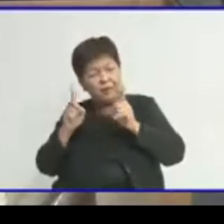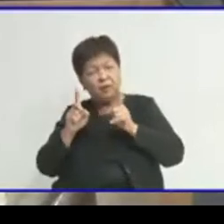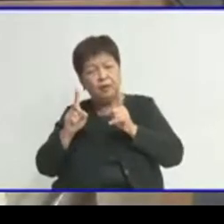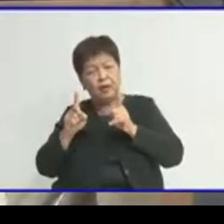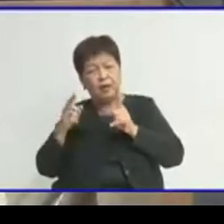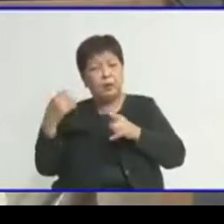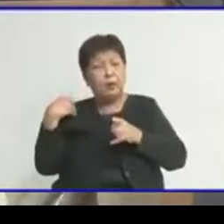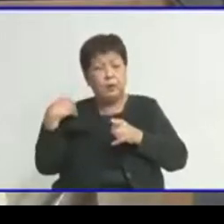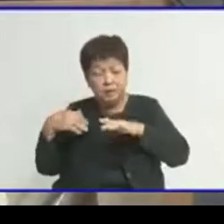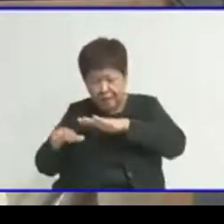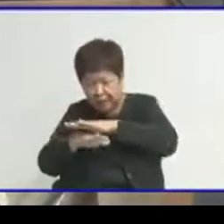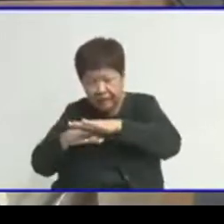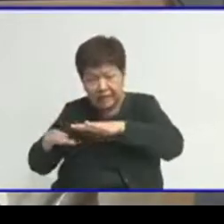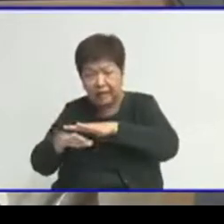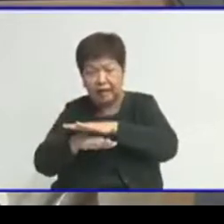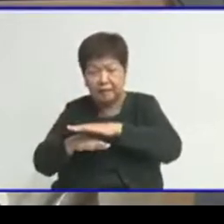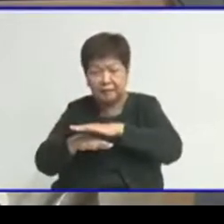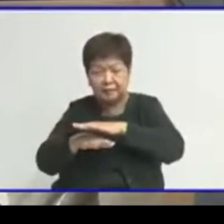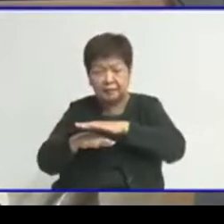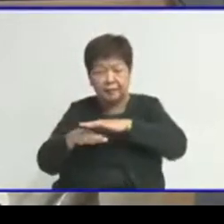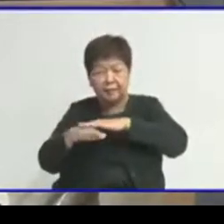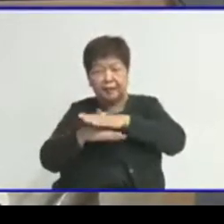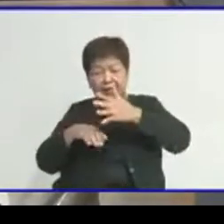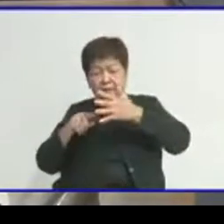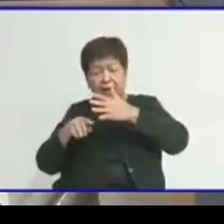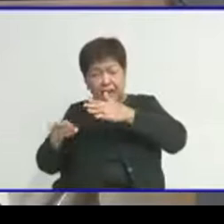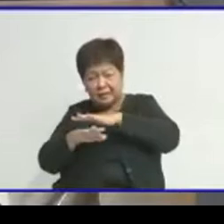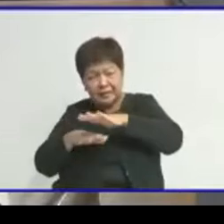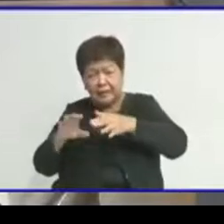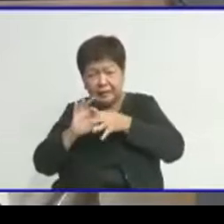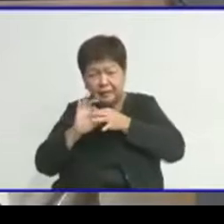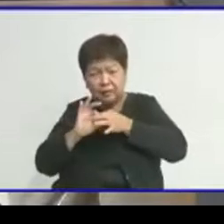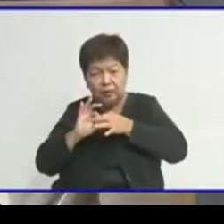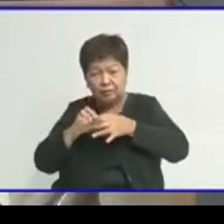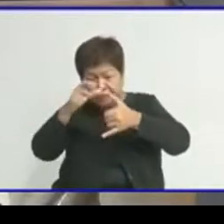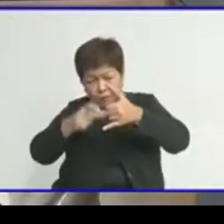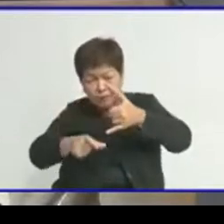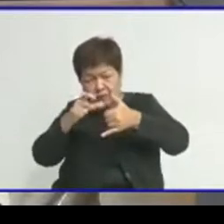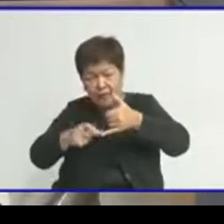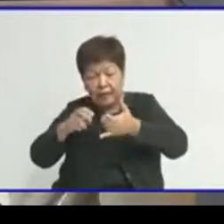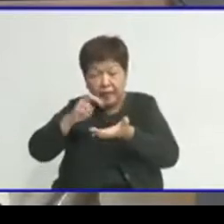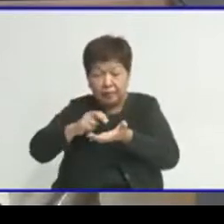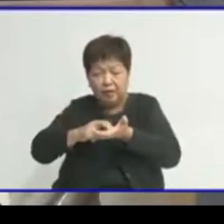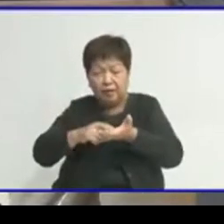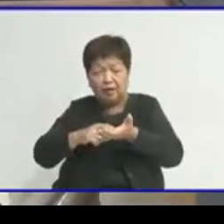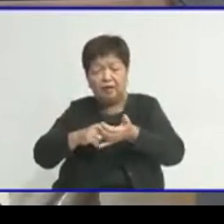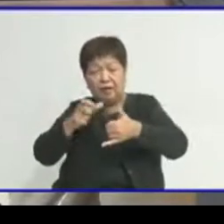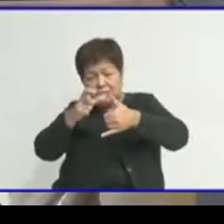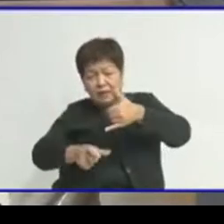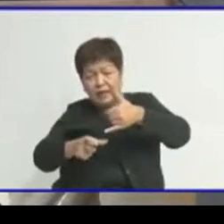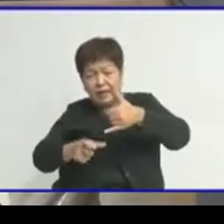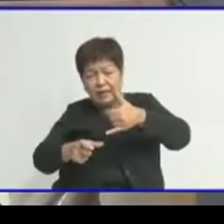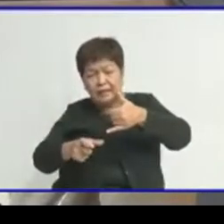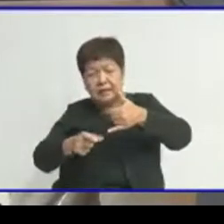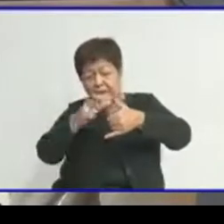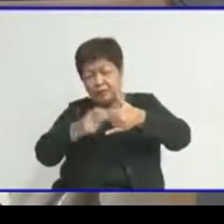should be able to apply despite your case is closed ได้ในตอนยื่นคำร้องเพื่อให้เจ้าหน้าที ่พิจาร ณาได้หร ือ เปล่า the applicant have to file their own